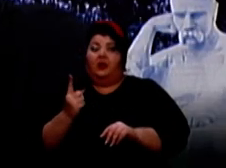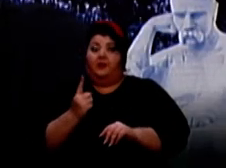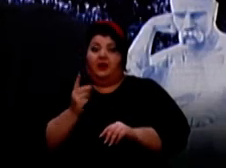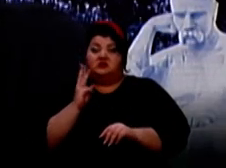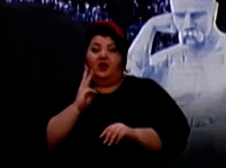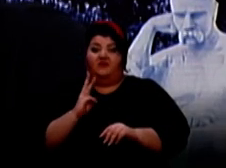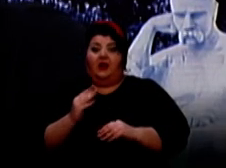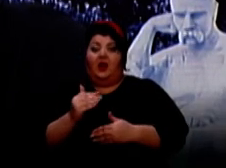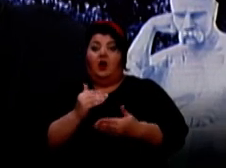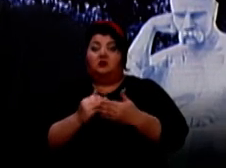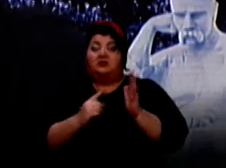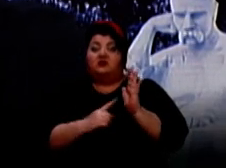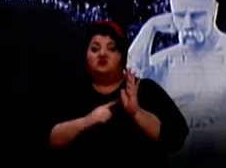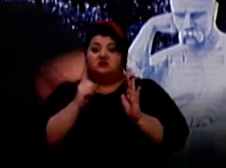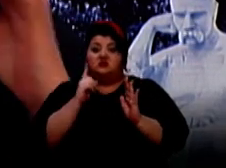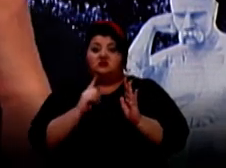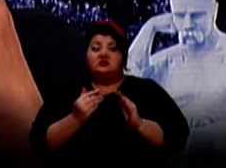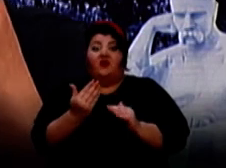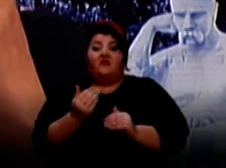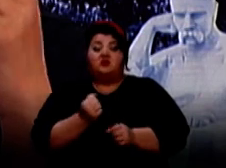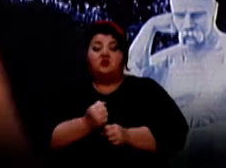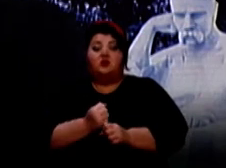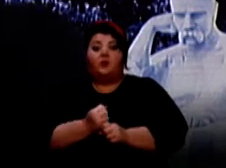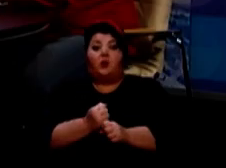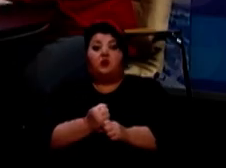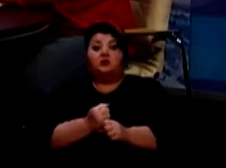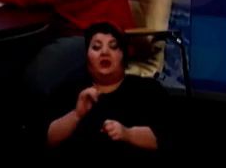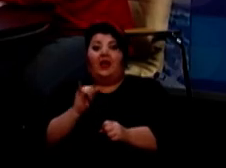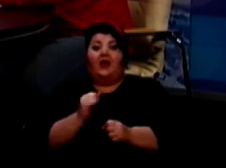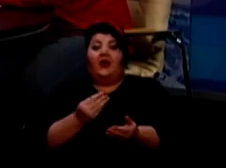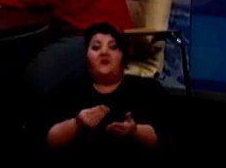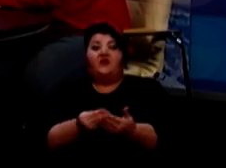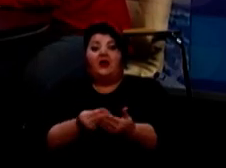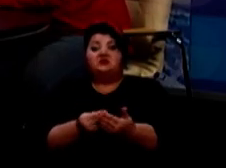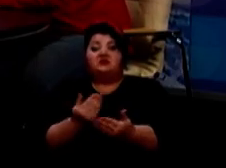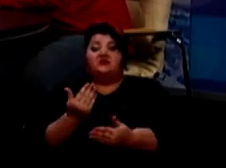скажіть, за останні 6 місяців вашої роботи і вартість вашої